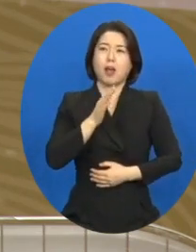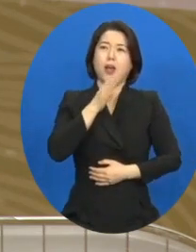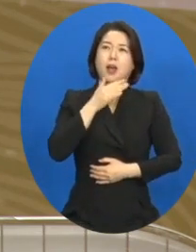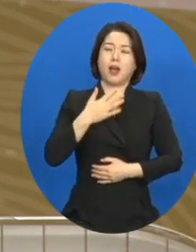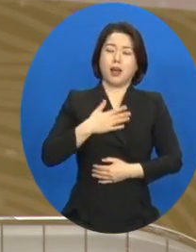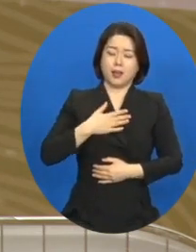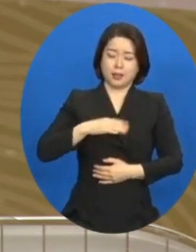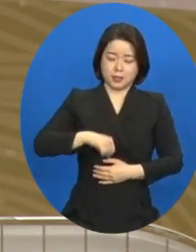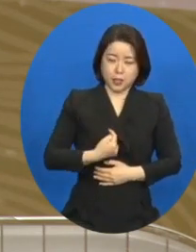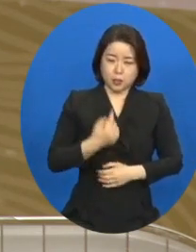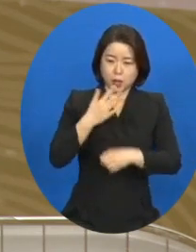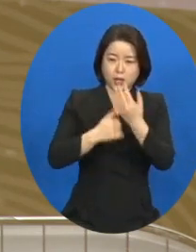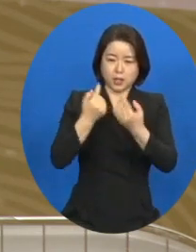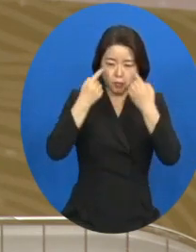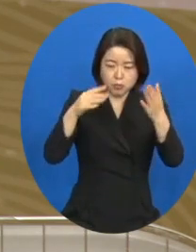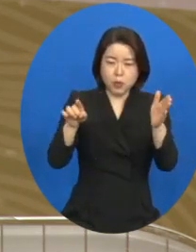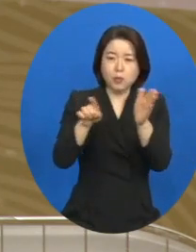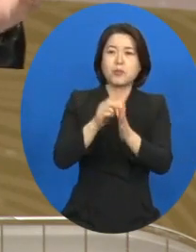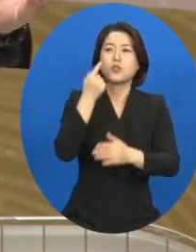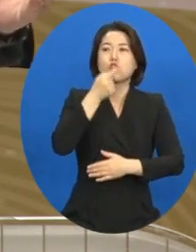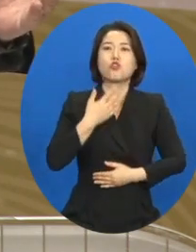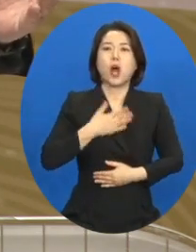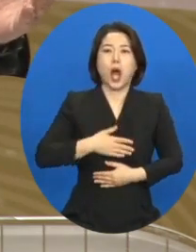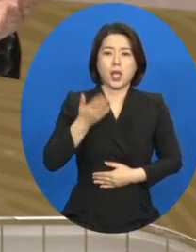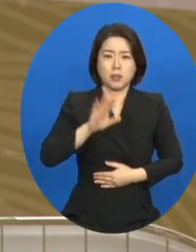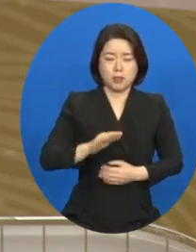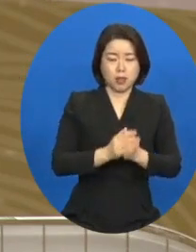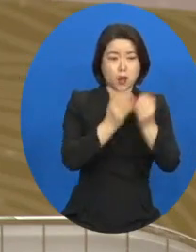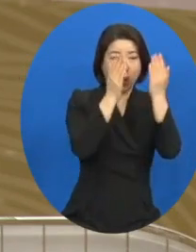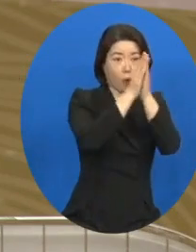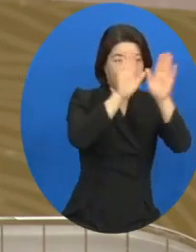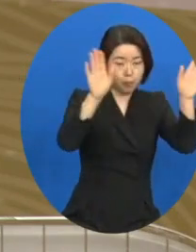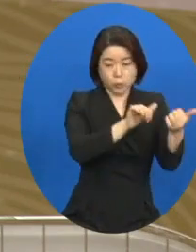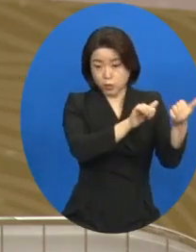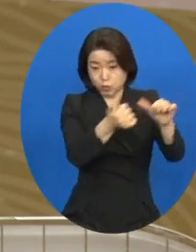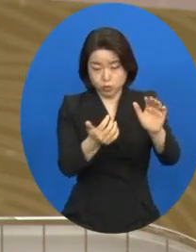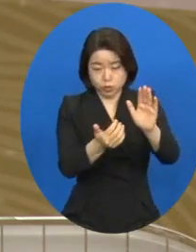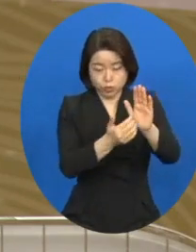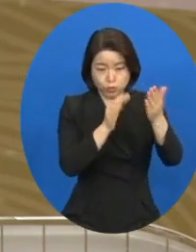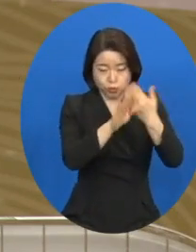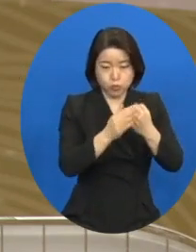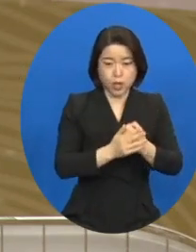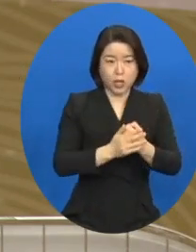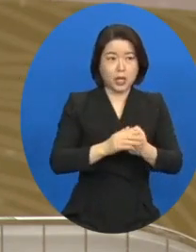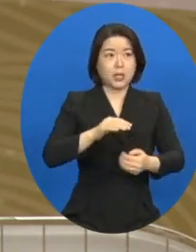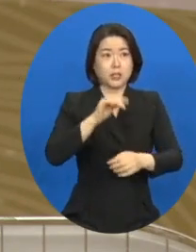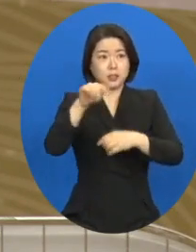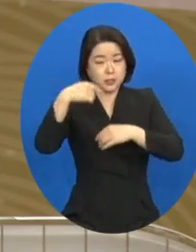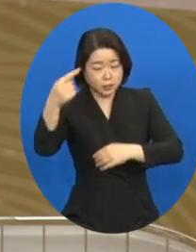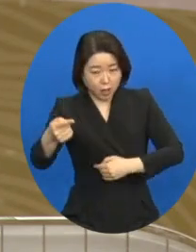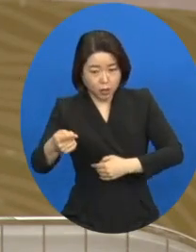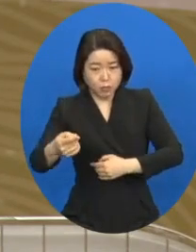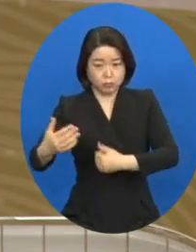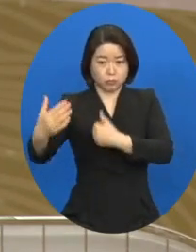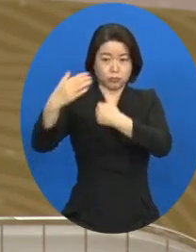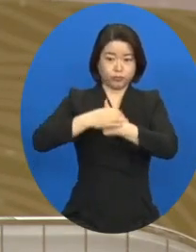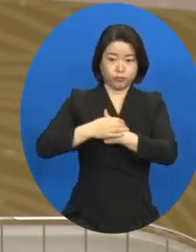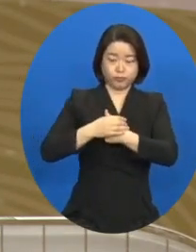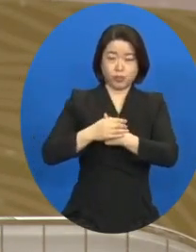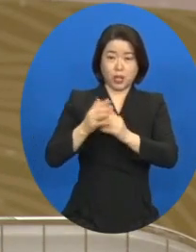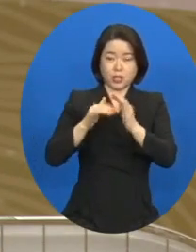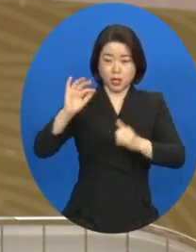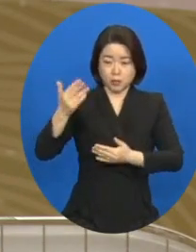믿는 줄 알았는데 모세가 죽고 자기가 이제 모세 후계자가 되고 이스라엘 백성 데리고